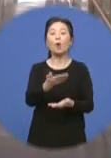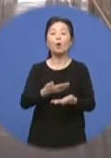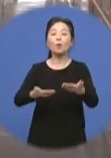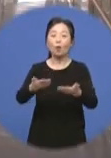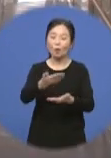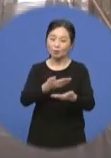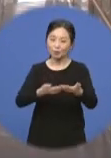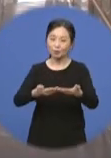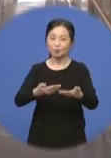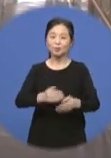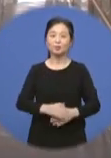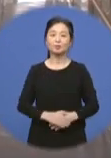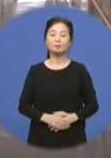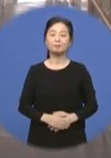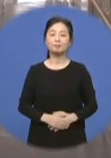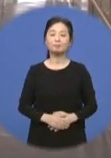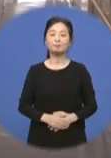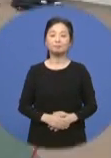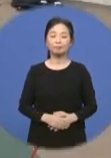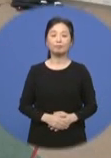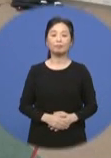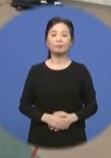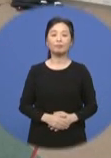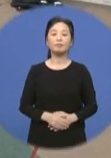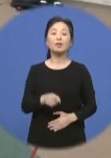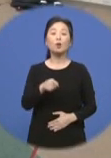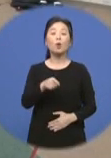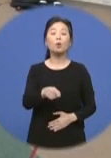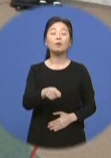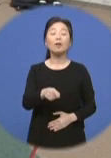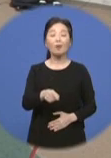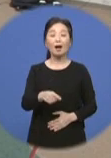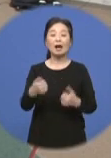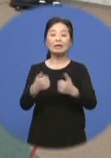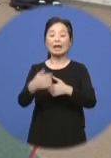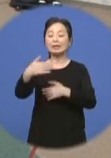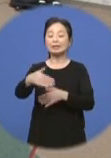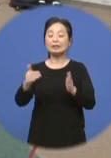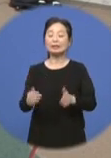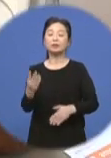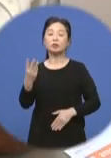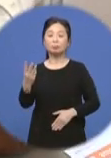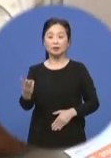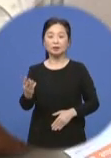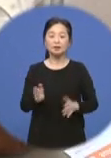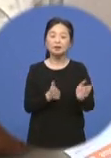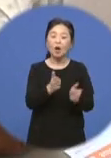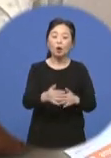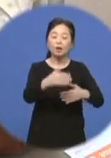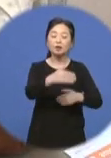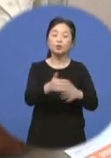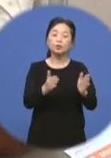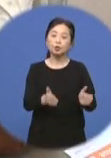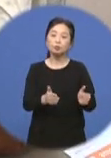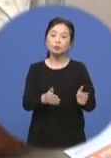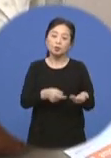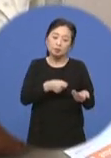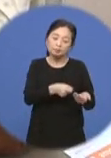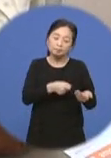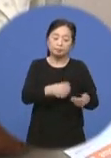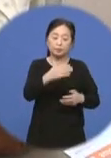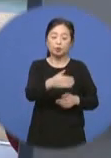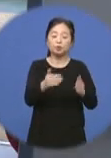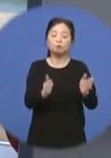っていうのがありまして、リーブルでは3つの会議室と一時保育ルーム、授乳コーナーも設けており